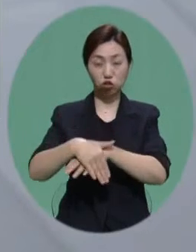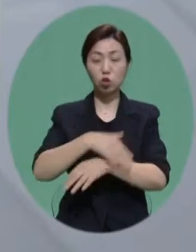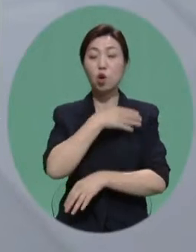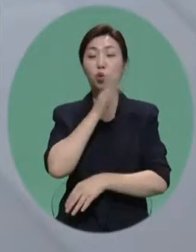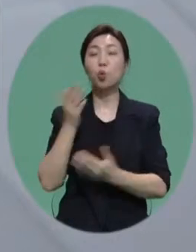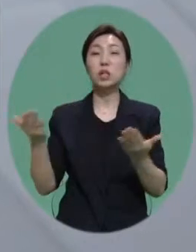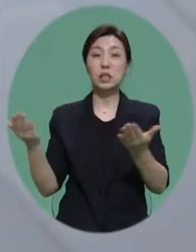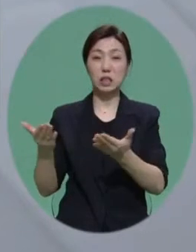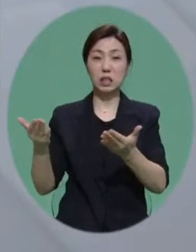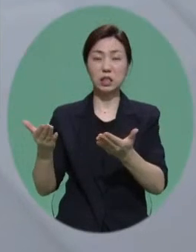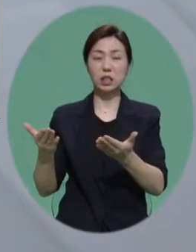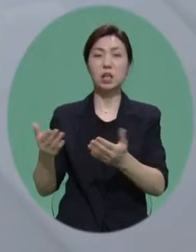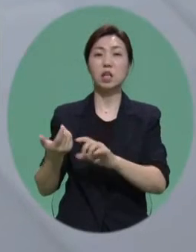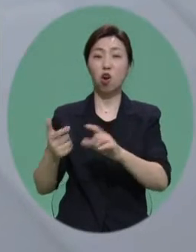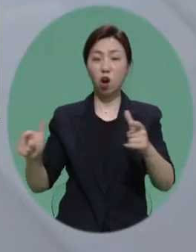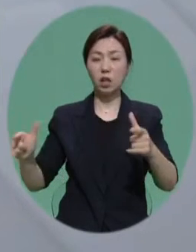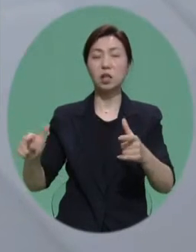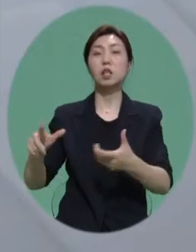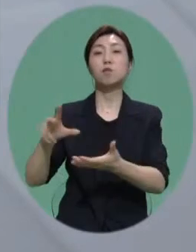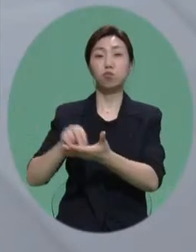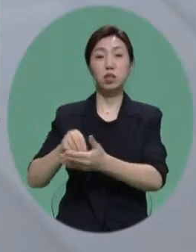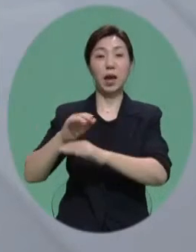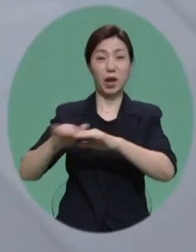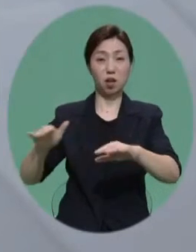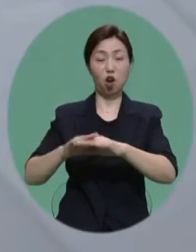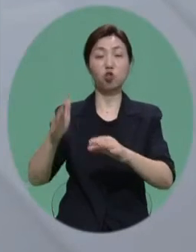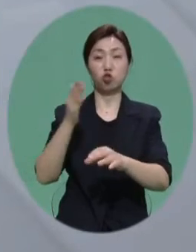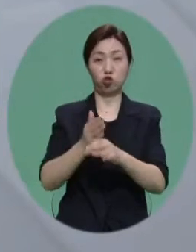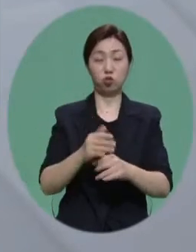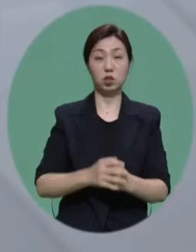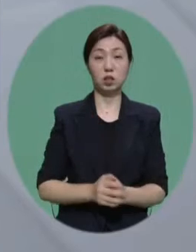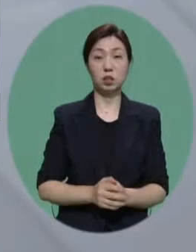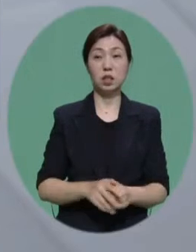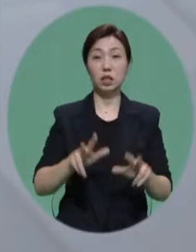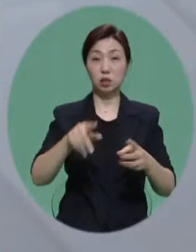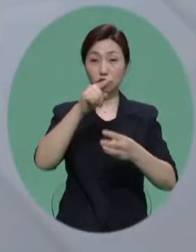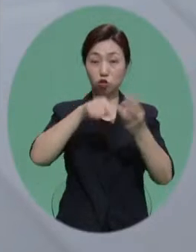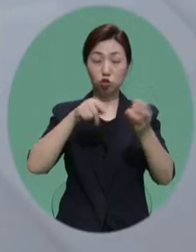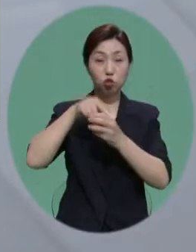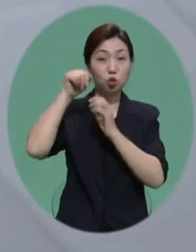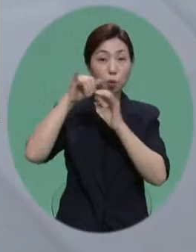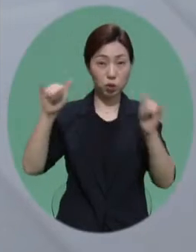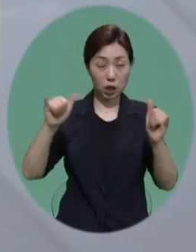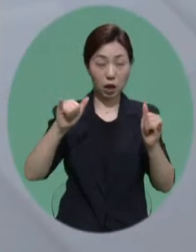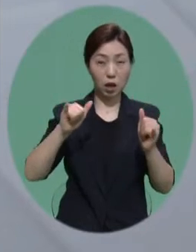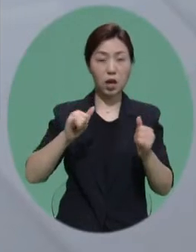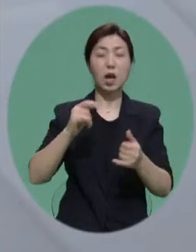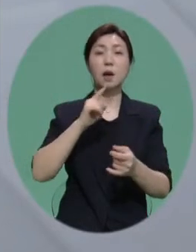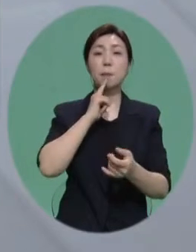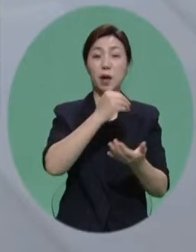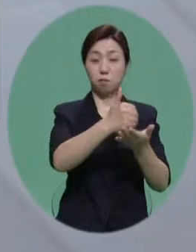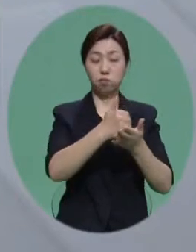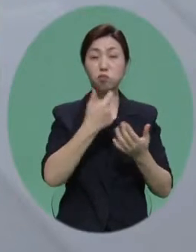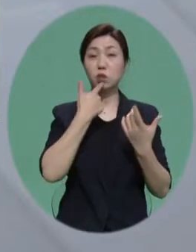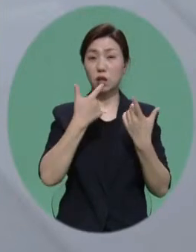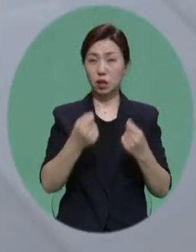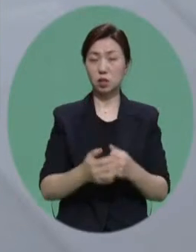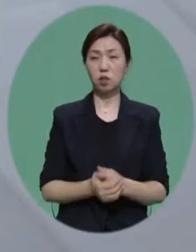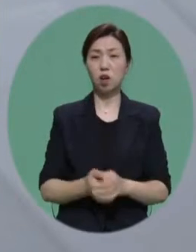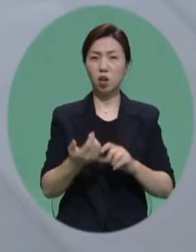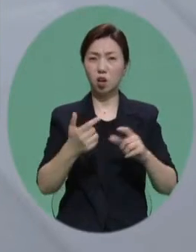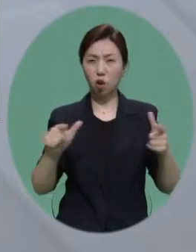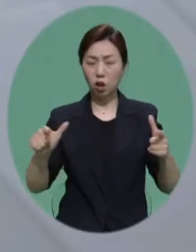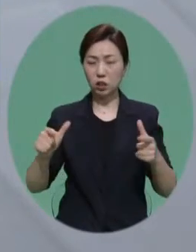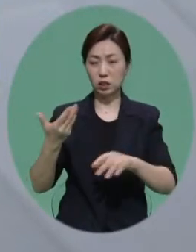말씀 하신 것은 이미 여러 선진국의 써 이미 먼저 고민을 했었고 거기에 대한 벤치마크 할 수 있는 제도